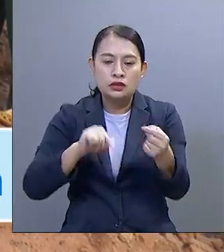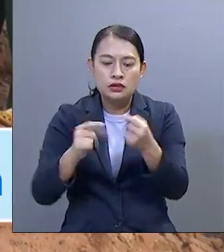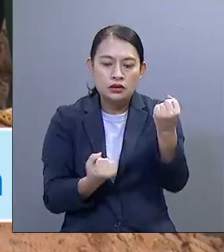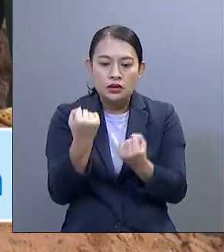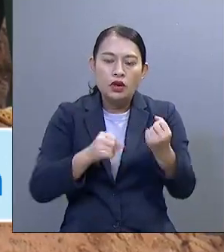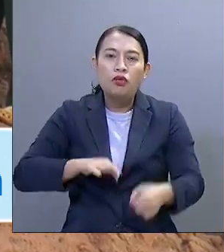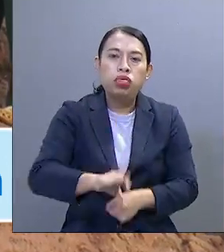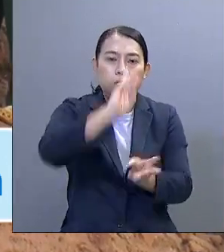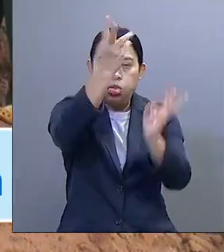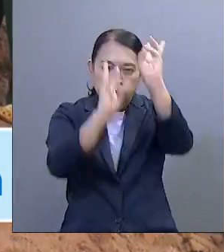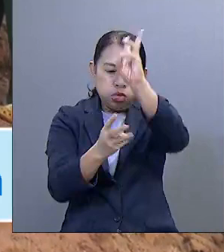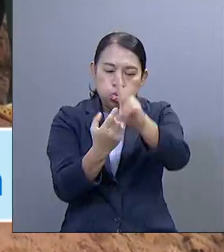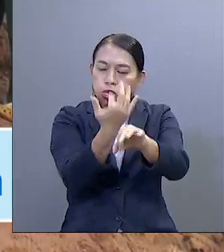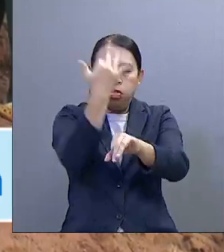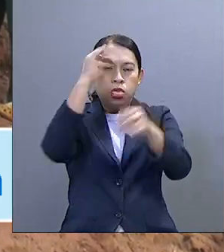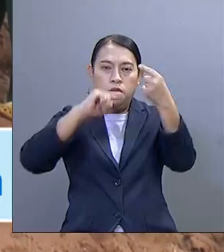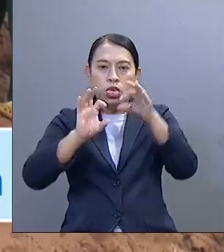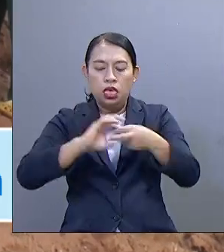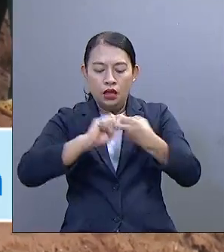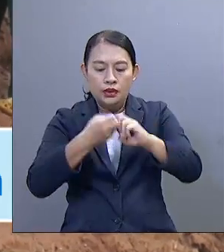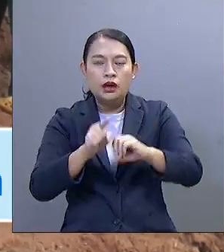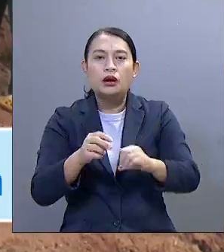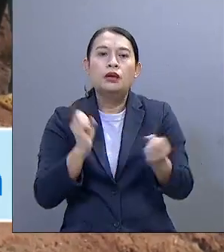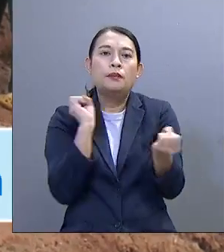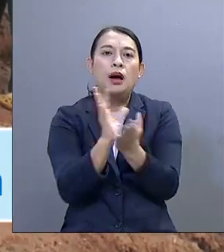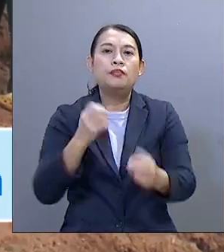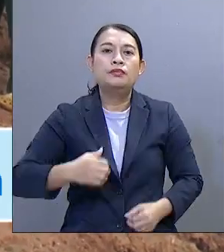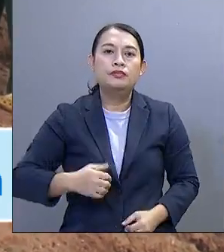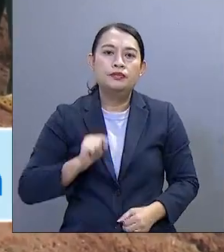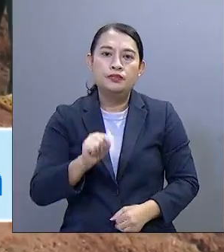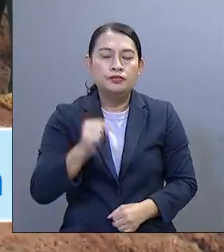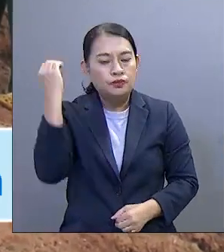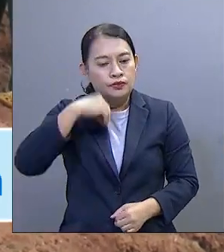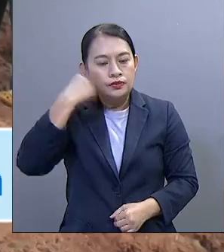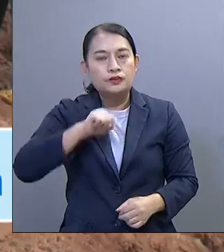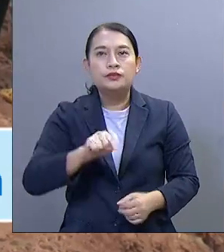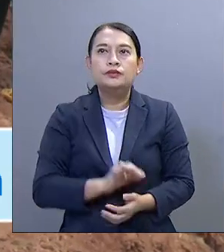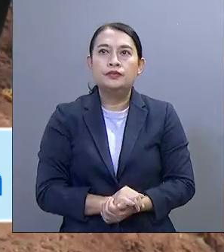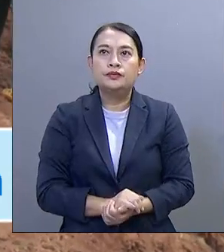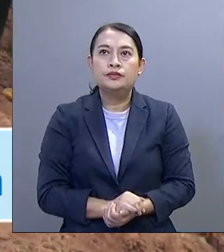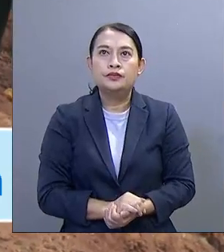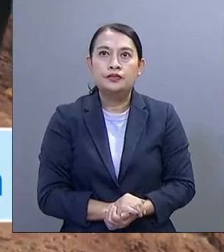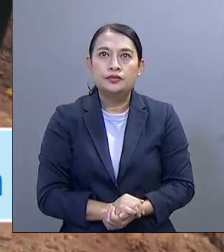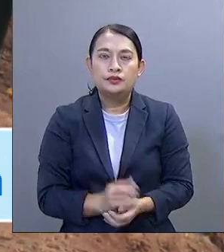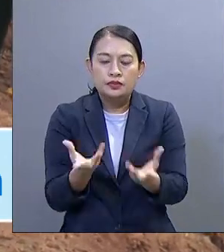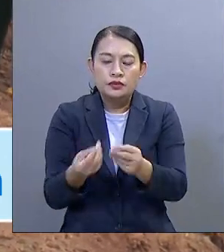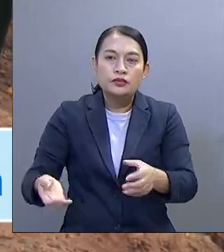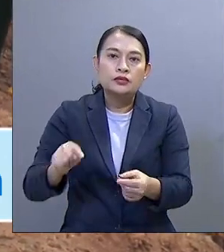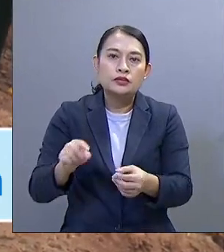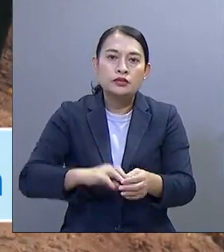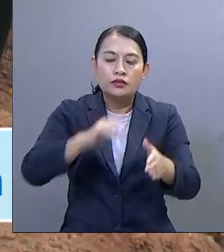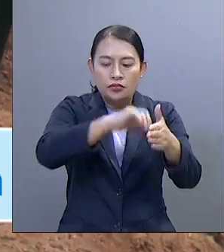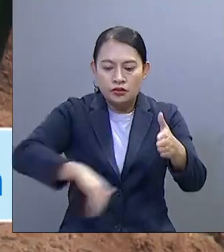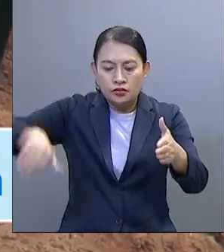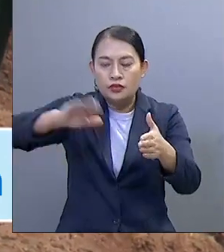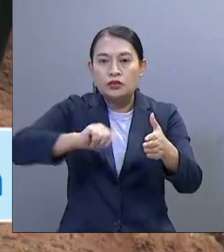ุตลบออกอ cue ไปอีกเดือดร้อนทุกรู้ดูเลย Aust โดย ชอบนารคุดดินที่ช่บ้บวปัญหาเลยมจะทำให